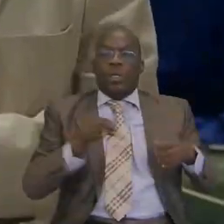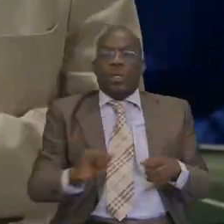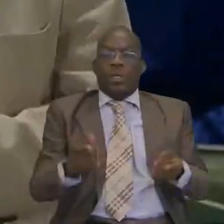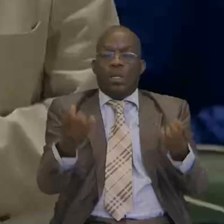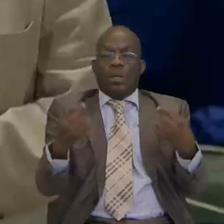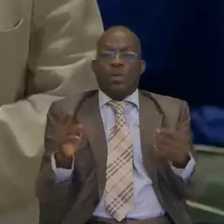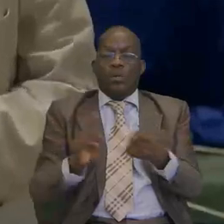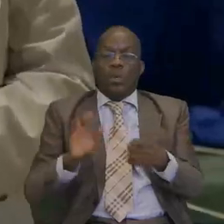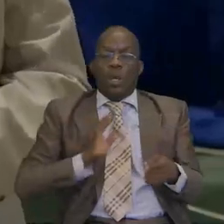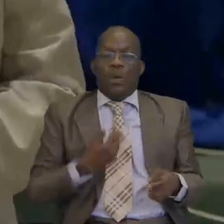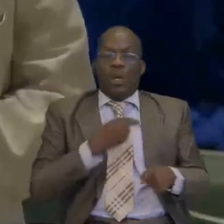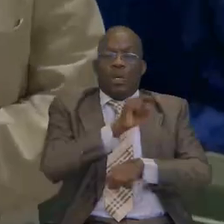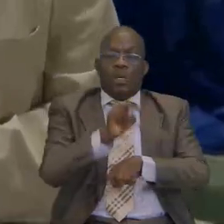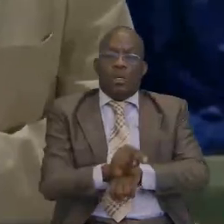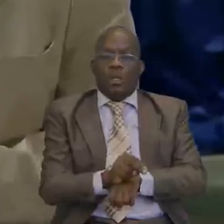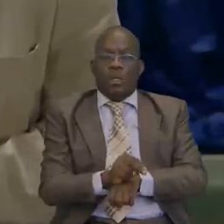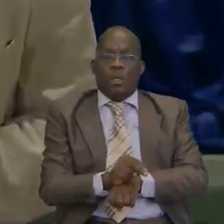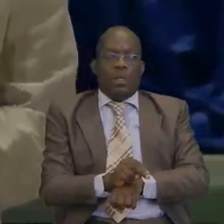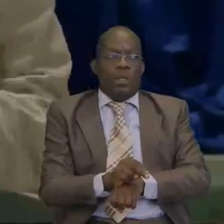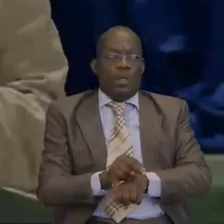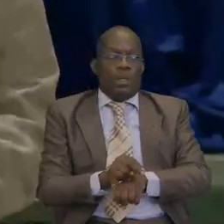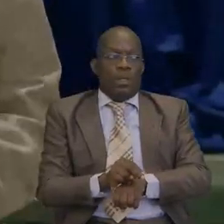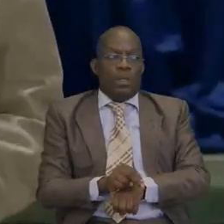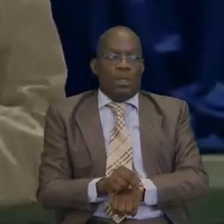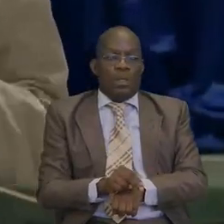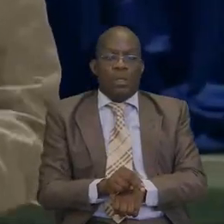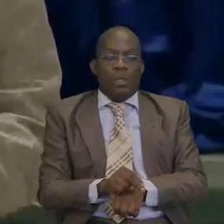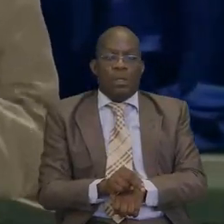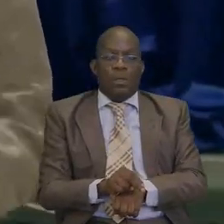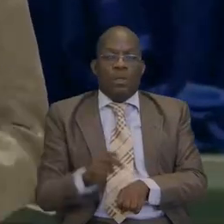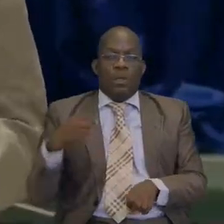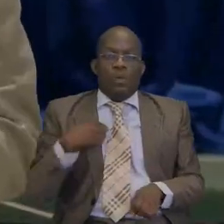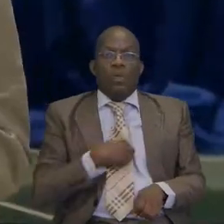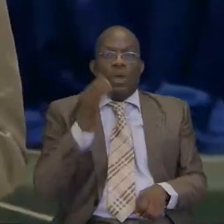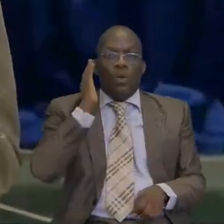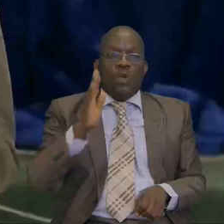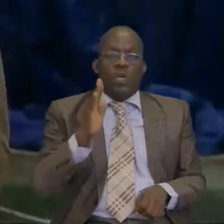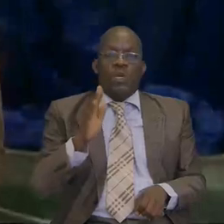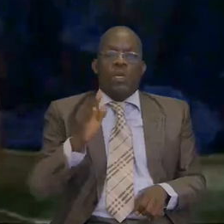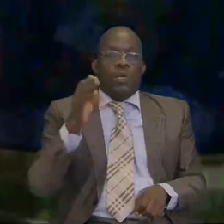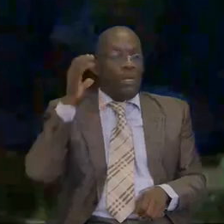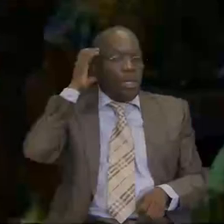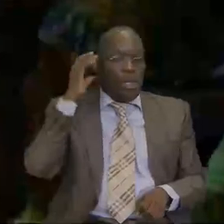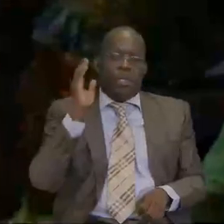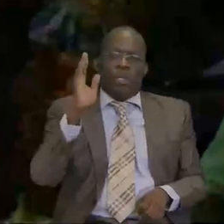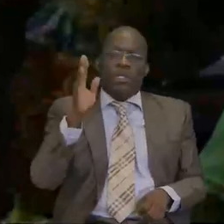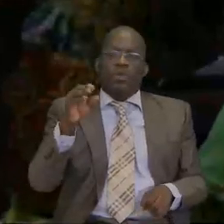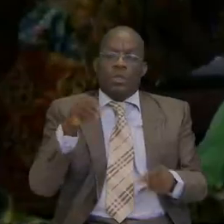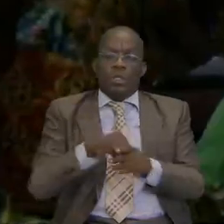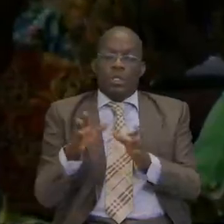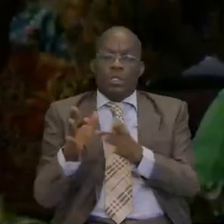La guérison viendra dans notre nation. Je vais écouter les témoignages de notre pays.